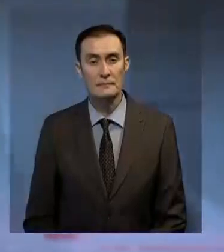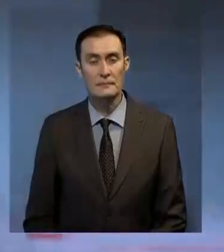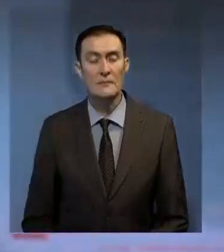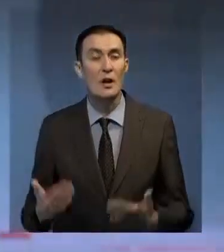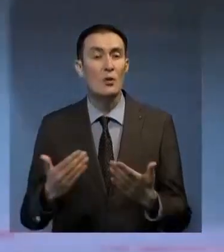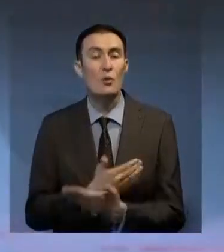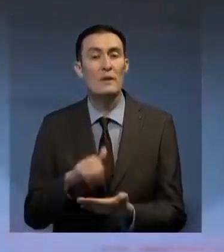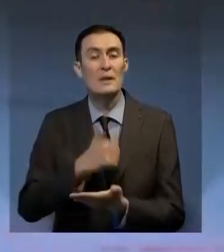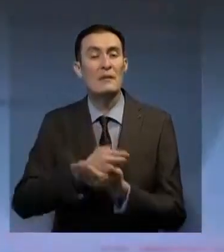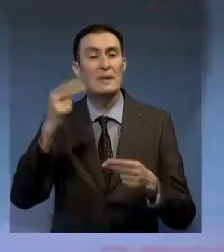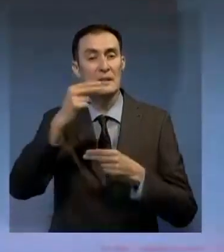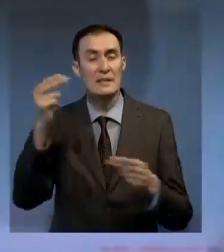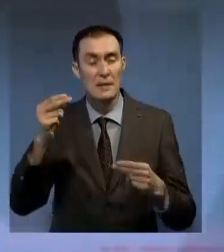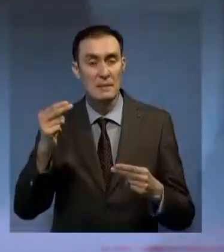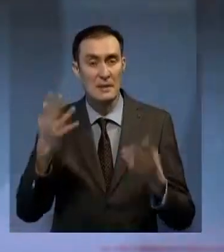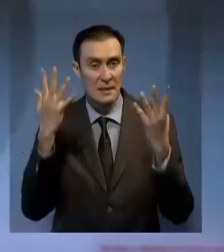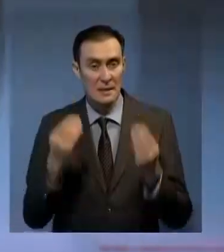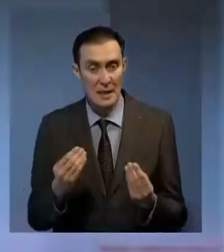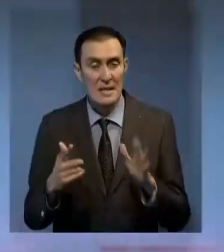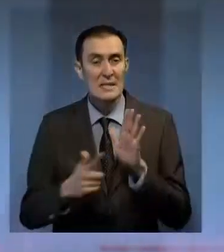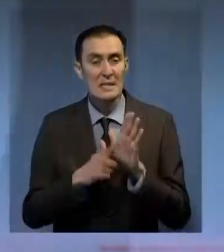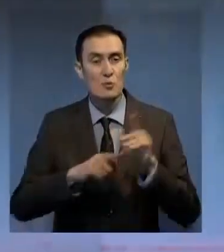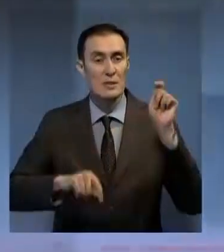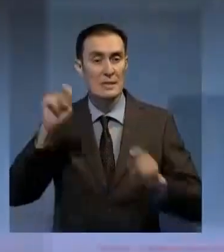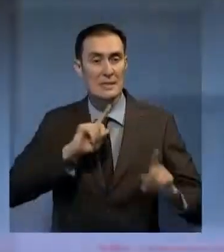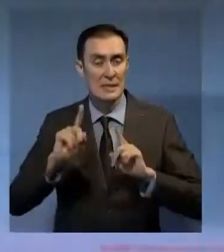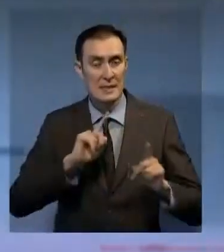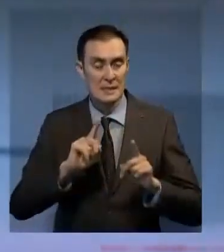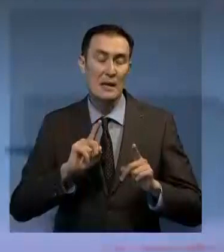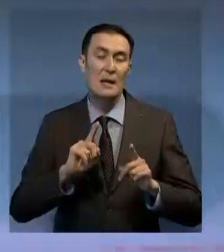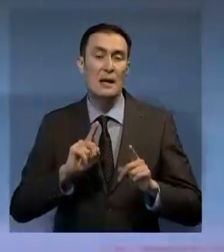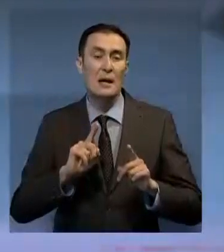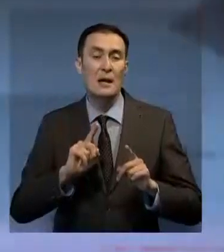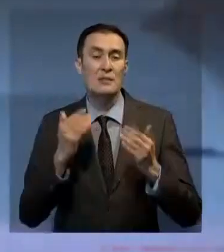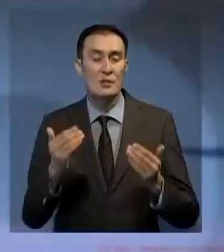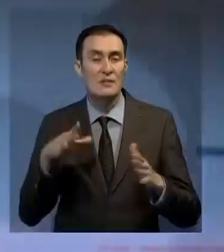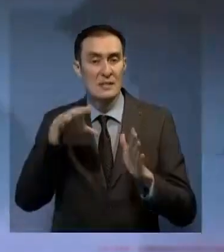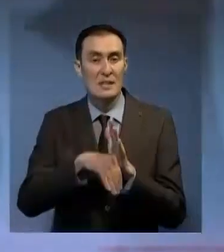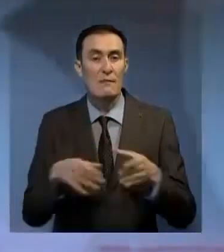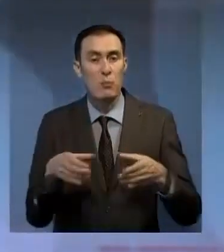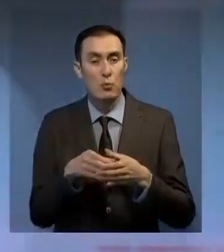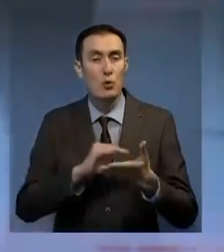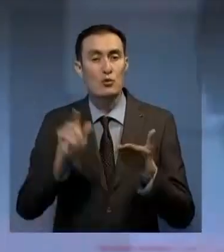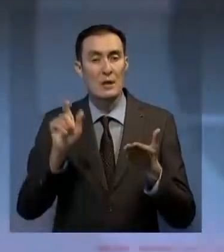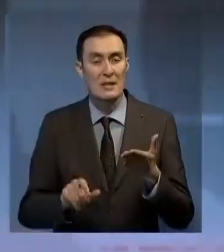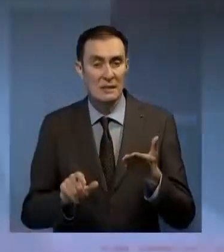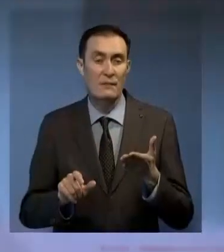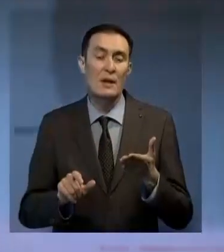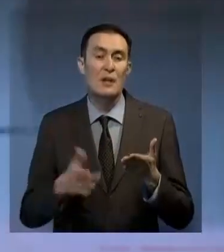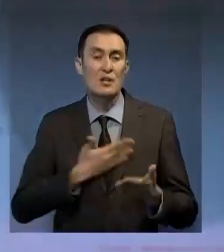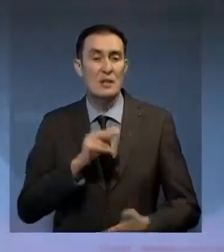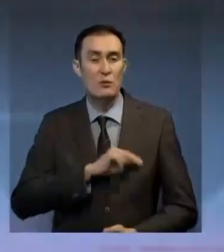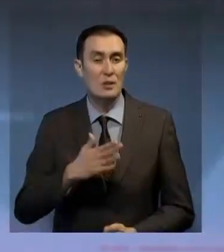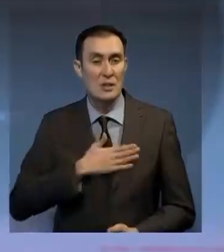Вернемся к главной теме этого дня, 7-му съезду. На полях съезда в составе пула журналистов Святого